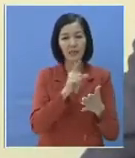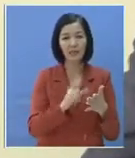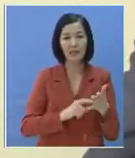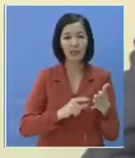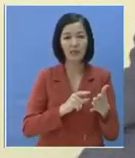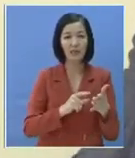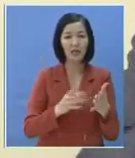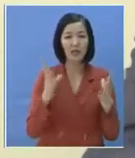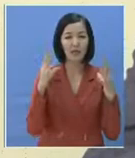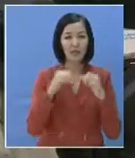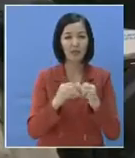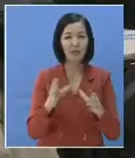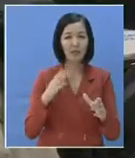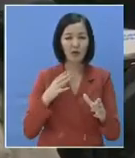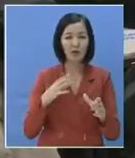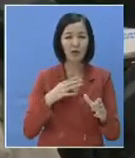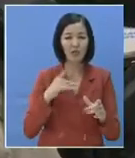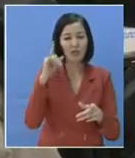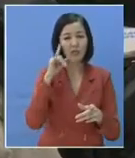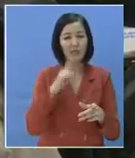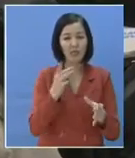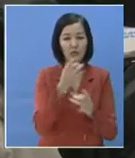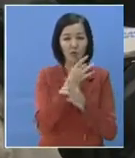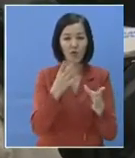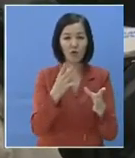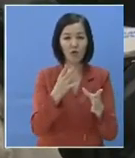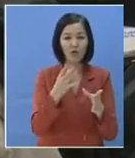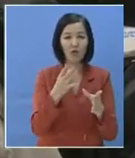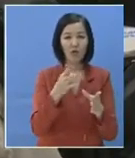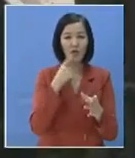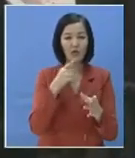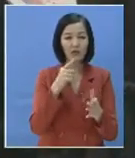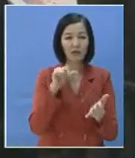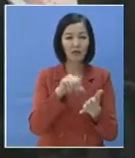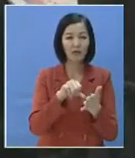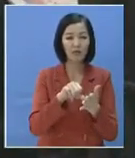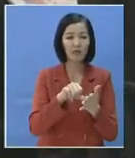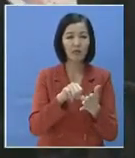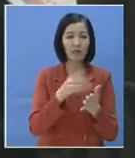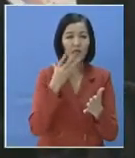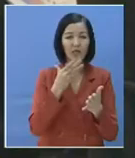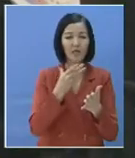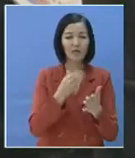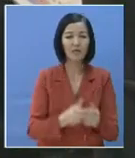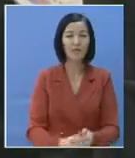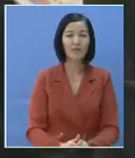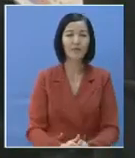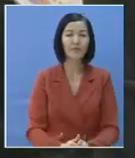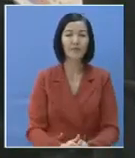и гармонию богатейшего мира казахской культуры, отметил Бакыт Мажитулы в своем выступлении.